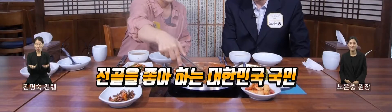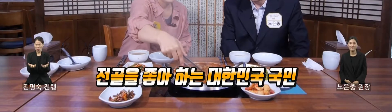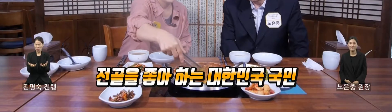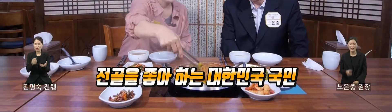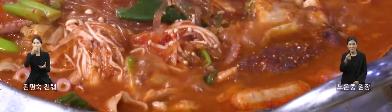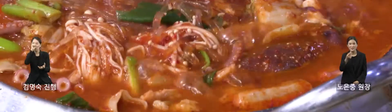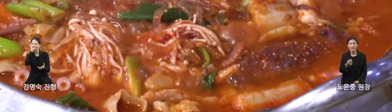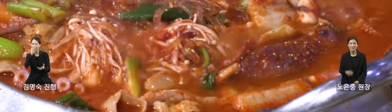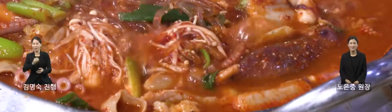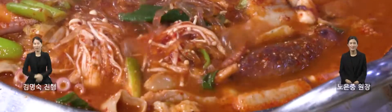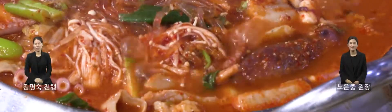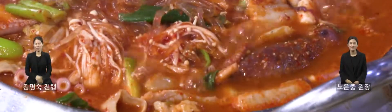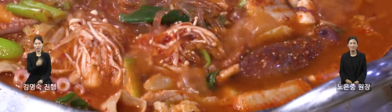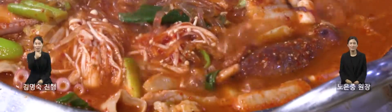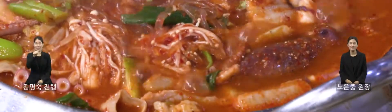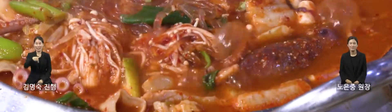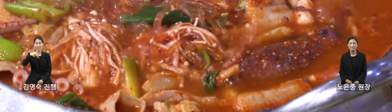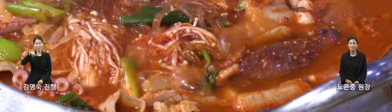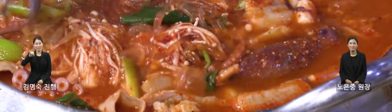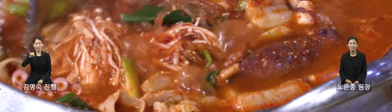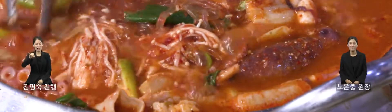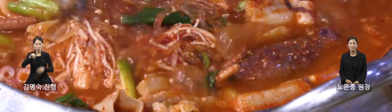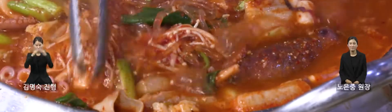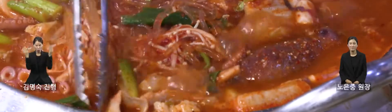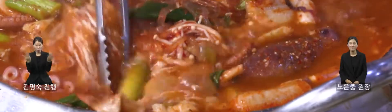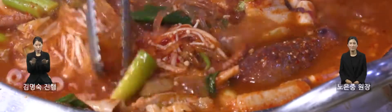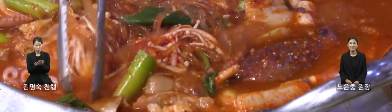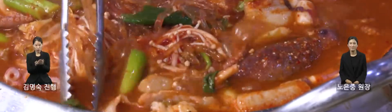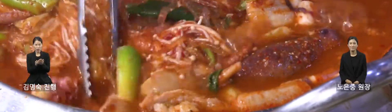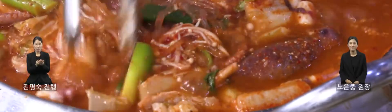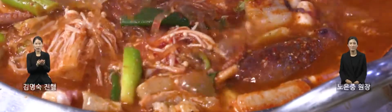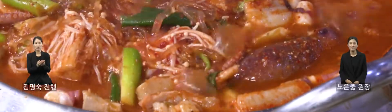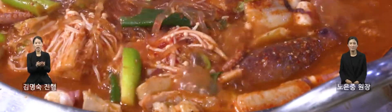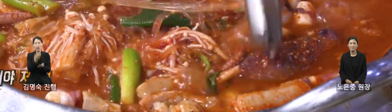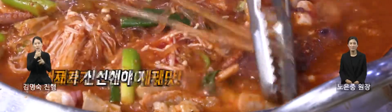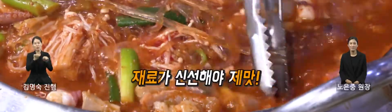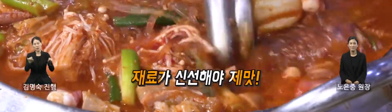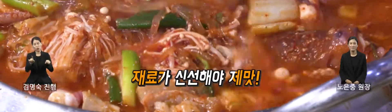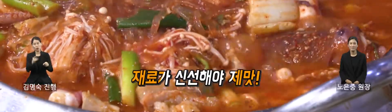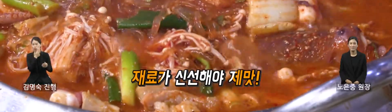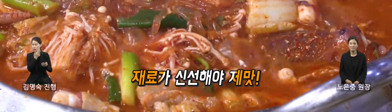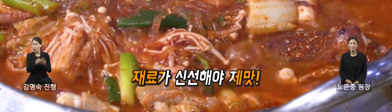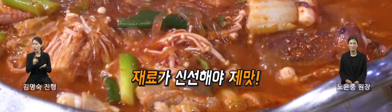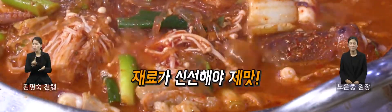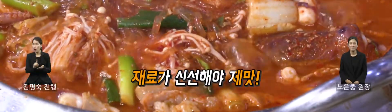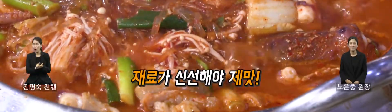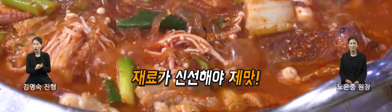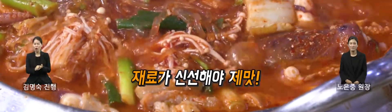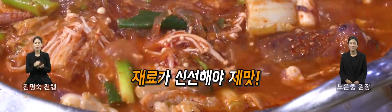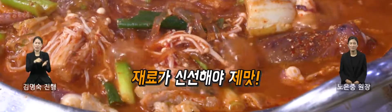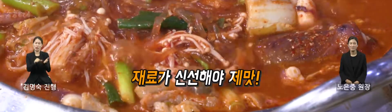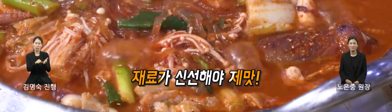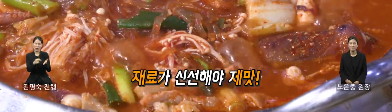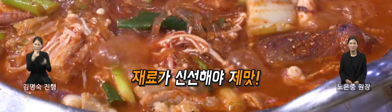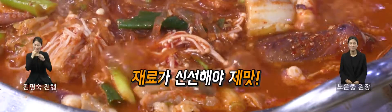그렇죠. 예. 이 낙지가 일단은 모든 음식에서 제일 중요한 거는 이제 재료. 재료가 신선해야